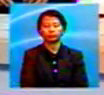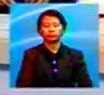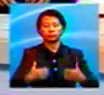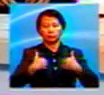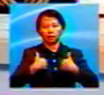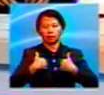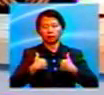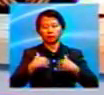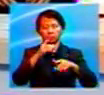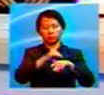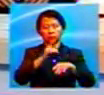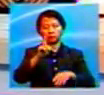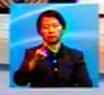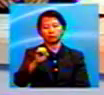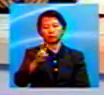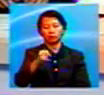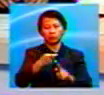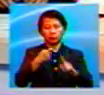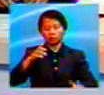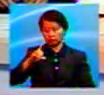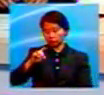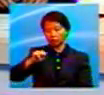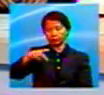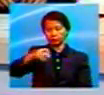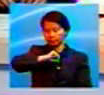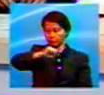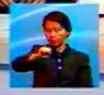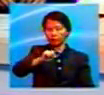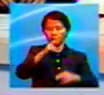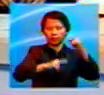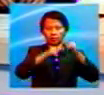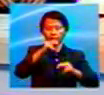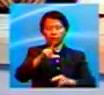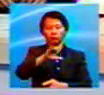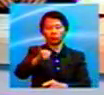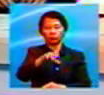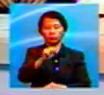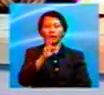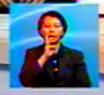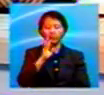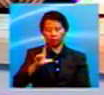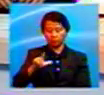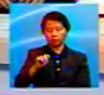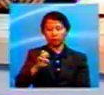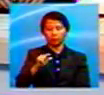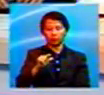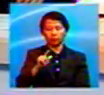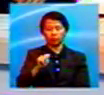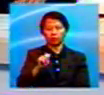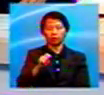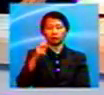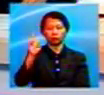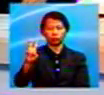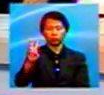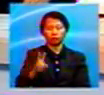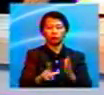Terdapat ahli Dewan Undangan Negeri terutamanya dari DAP yang membantah pembinaan projek loji rawatan air Langat 2. Timbalan Pengerusi UMNO Selangor,